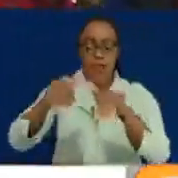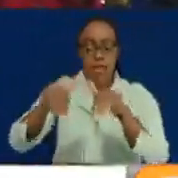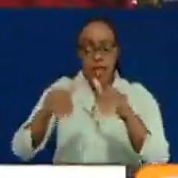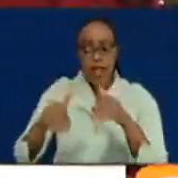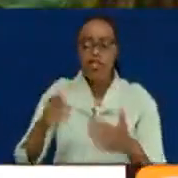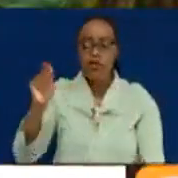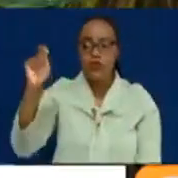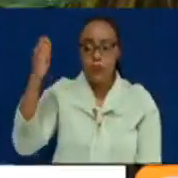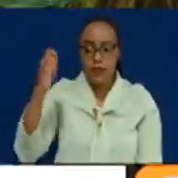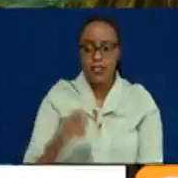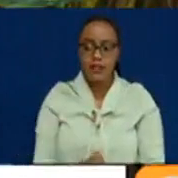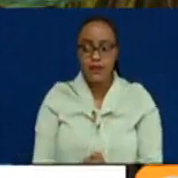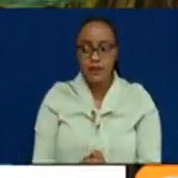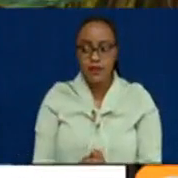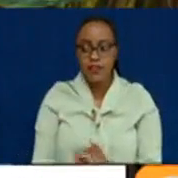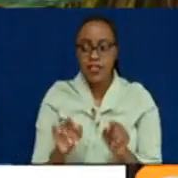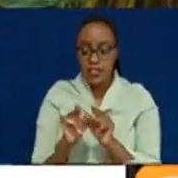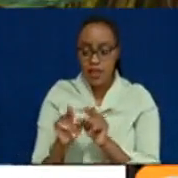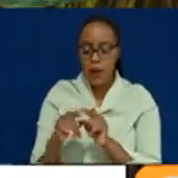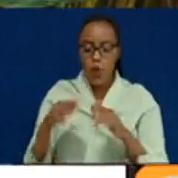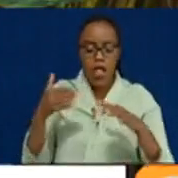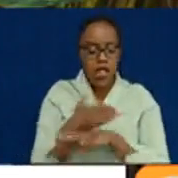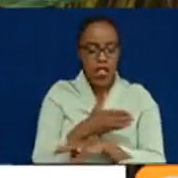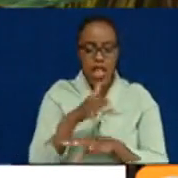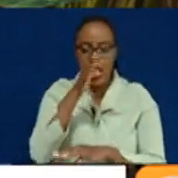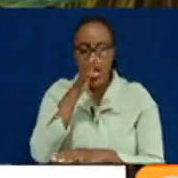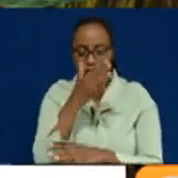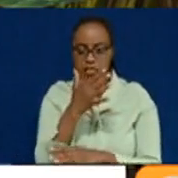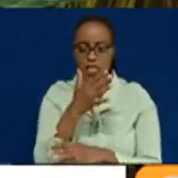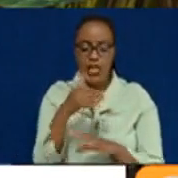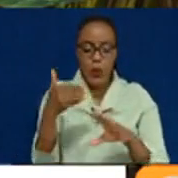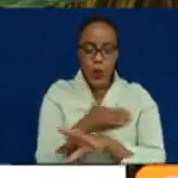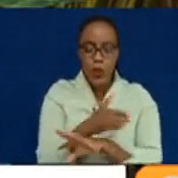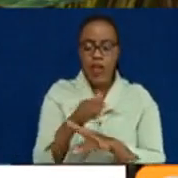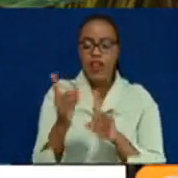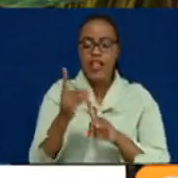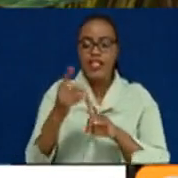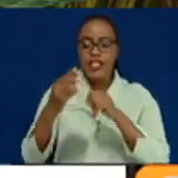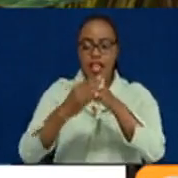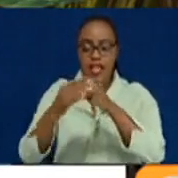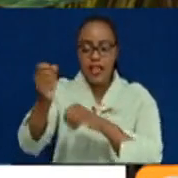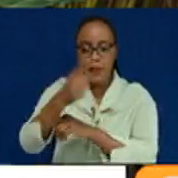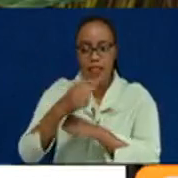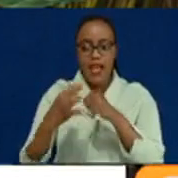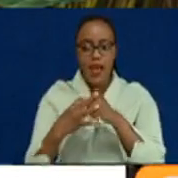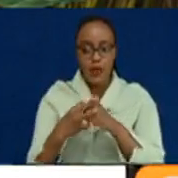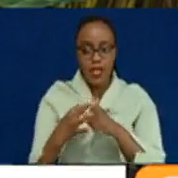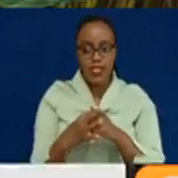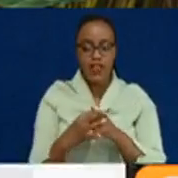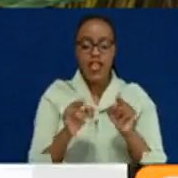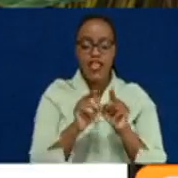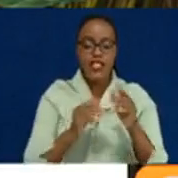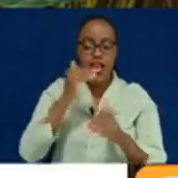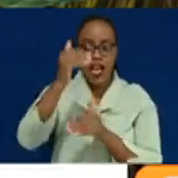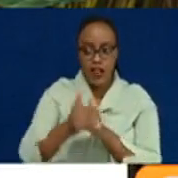wa urais. The kind of rigging we saw on the 9th of August and